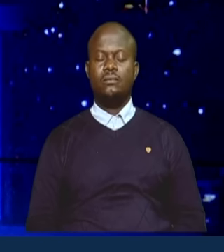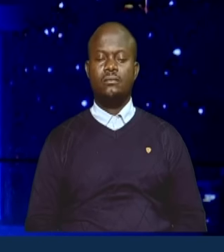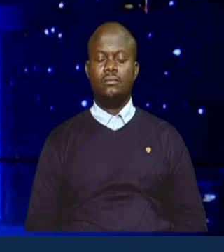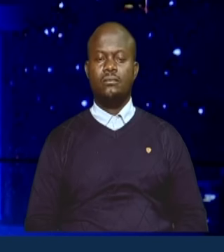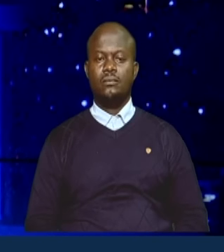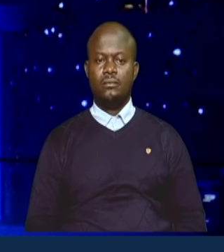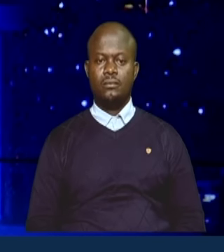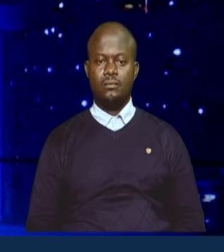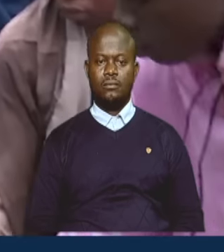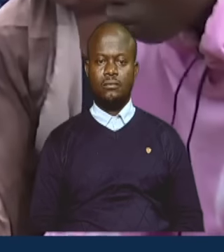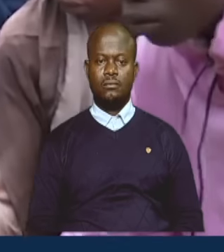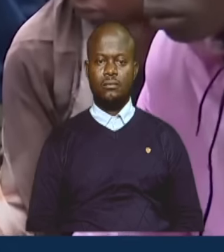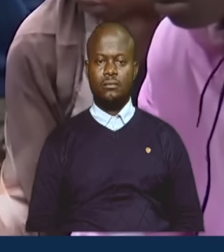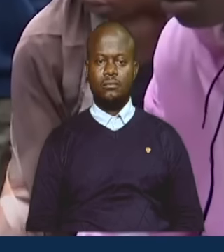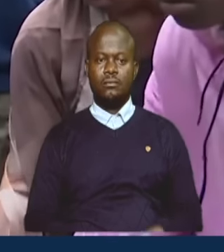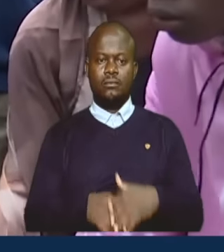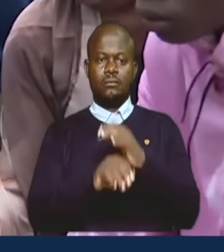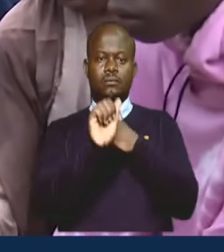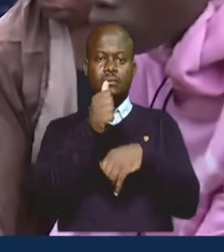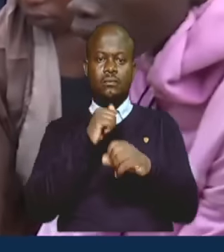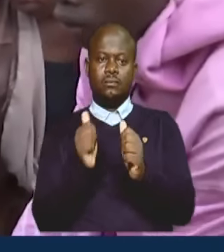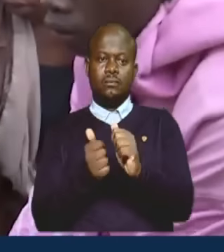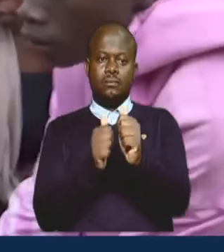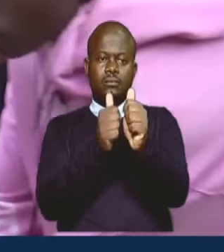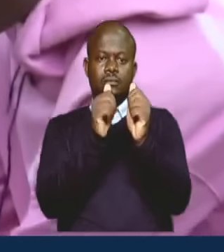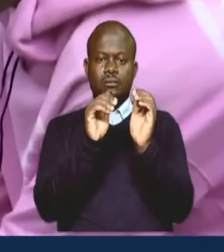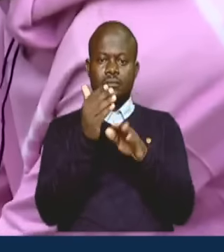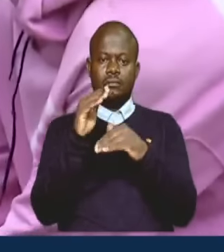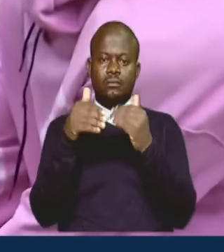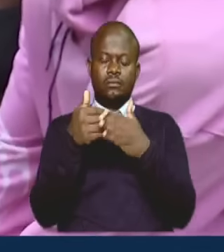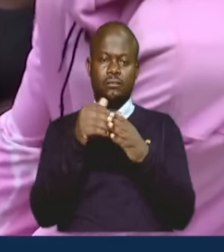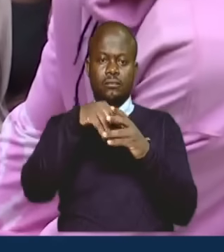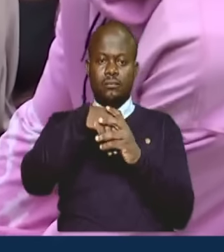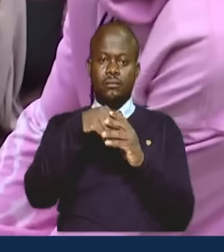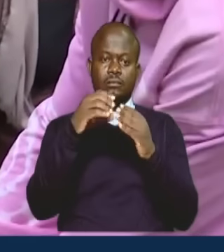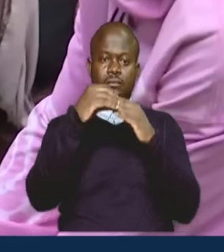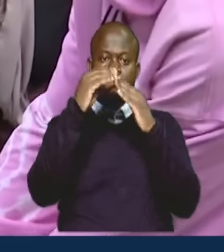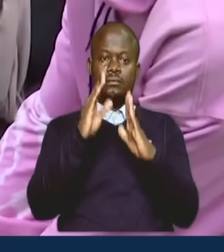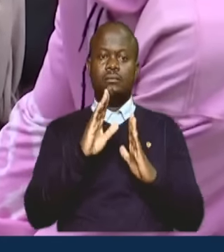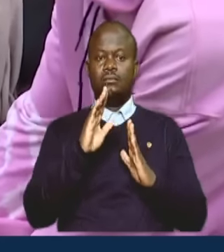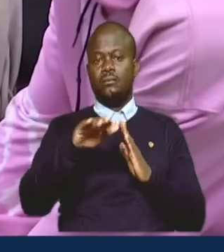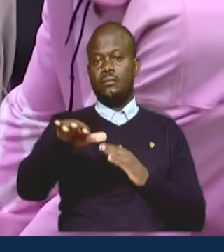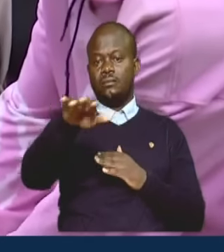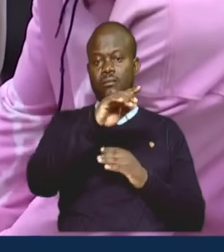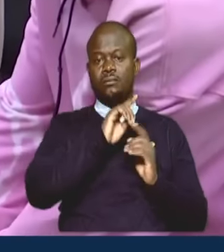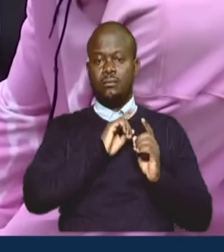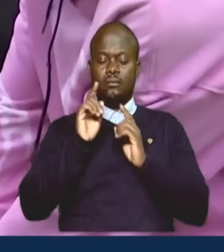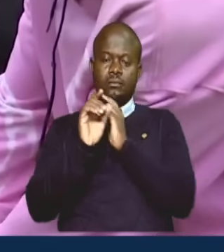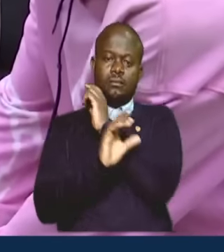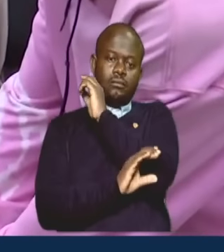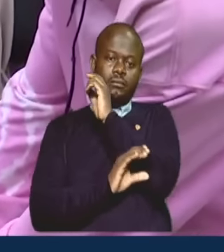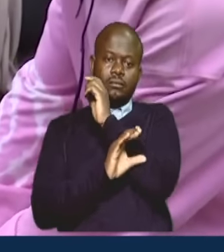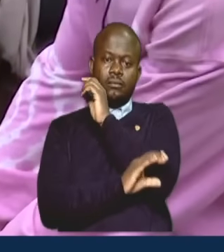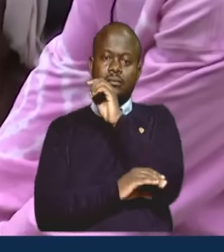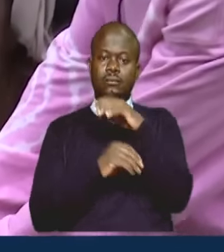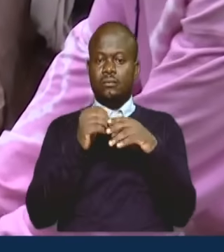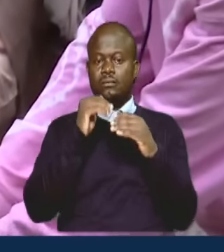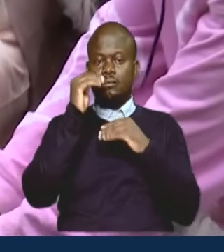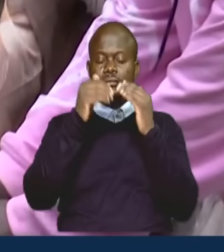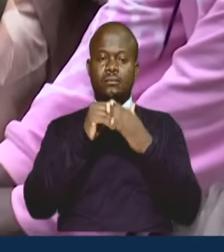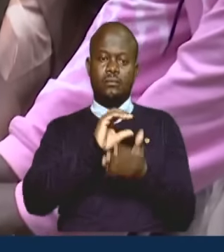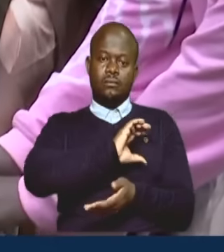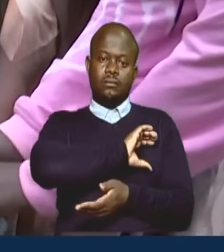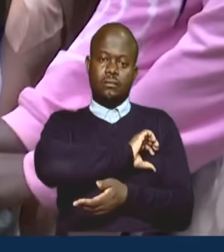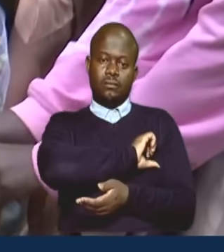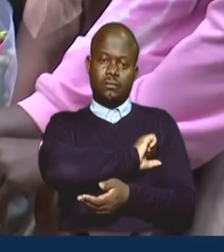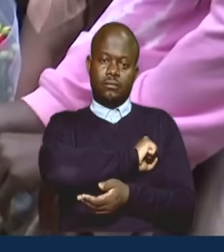Nshimiyimana. Igikorwa cyo guherekeza abitabye Imana kitabiriwe n'ubuyobozi bw'intara ndetse n'ubw'ingabo z'igihugu aho izi nzego zihanganishije